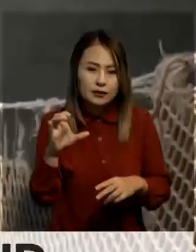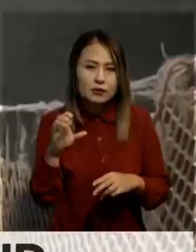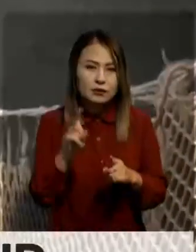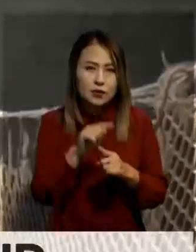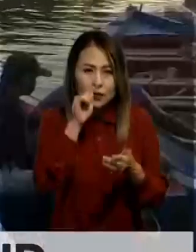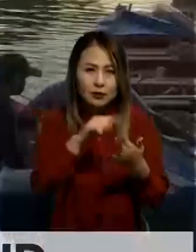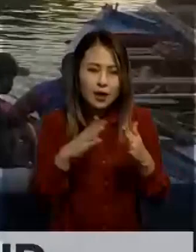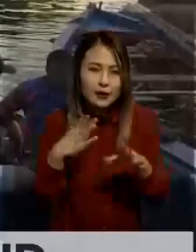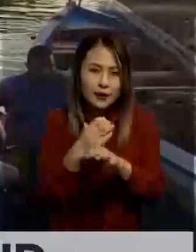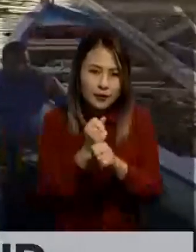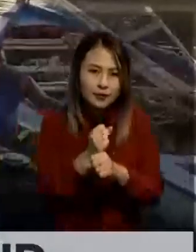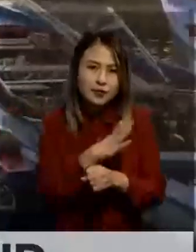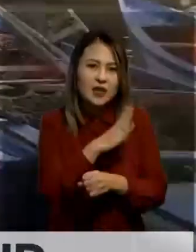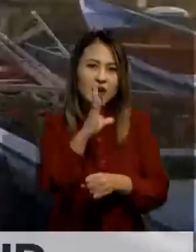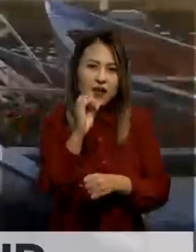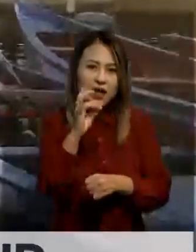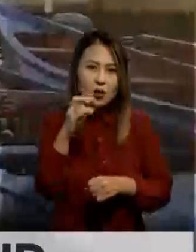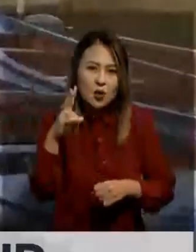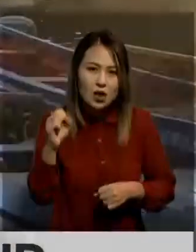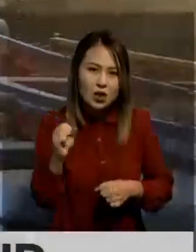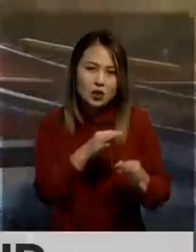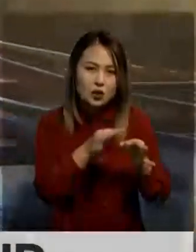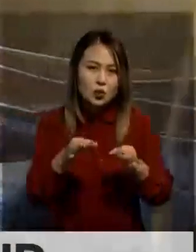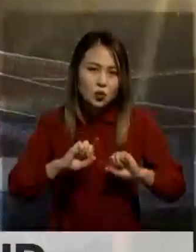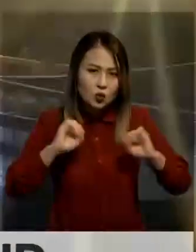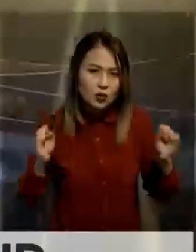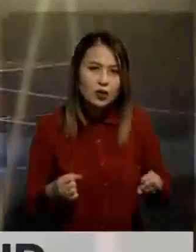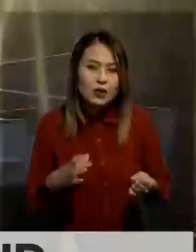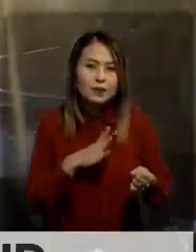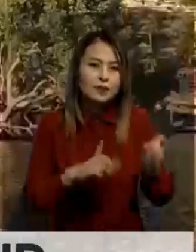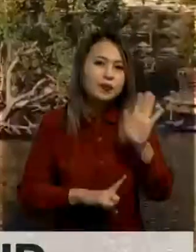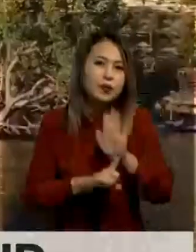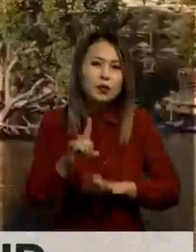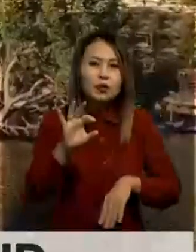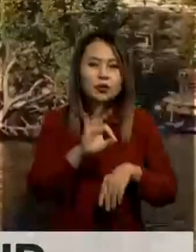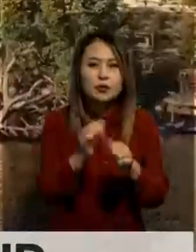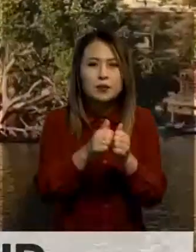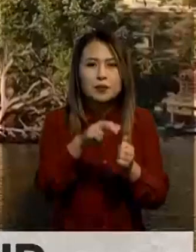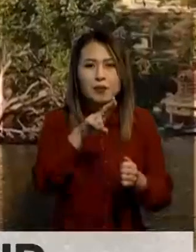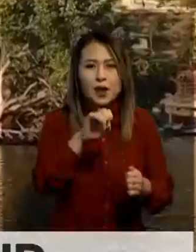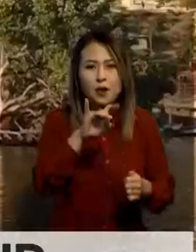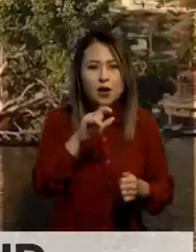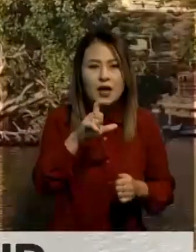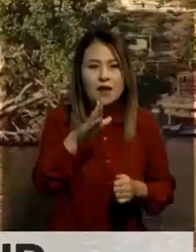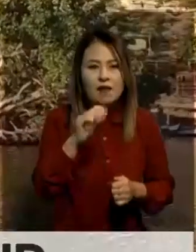құстар азайып кетті. Қанаттылар Венесуэла аумағына суық жақтан келе бастаған. Құс тұмауы көршілес Перу мен Эквадорда да